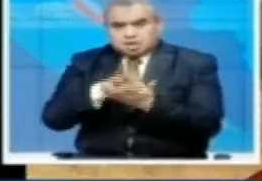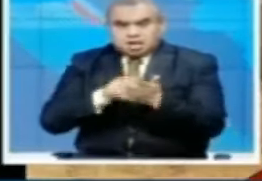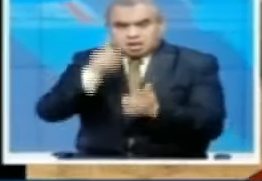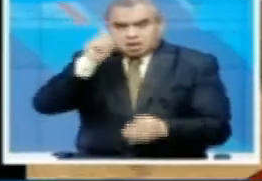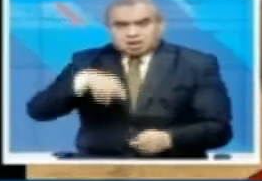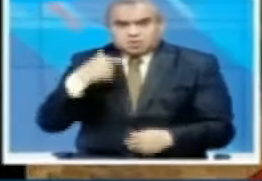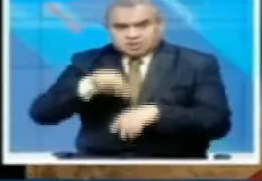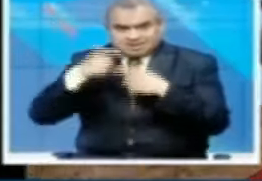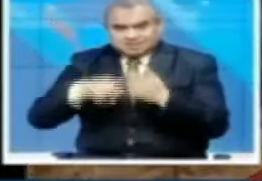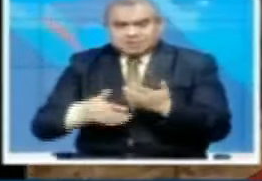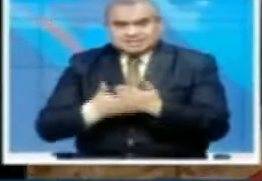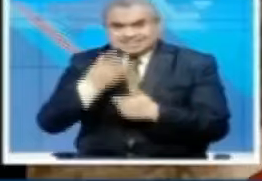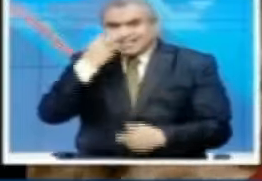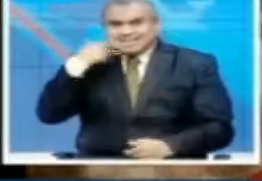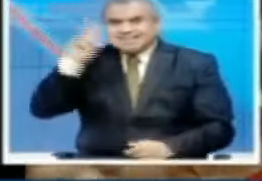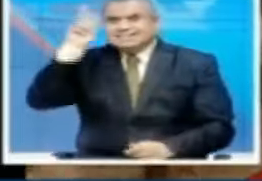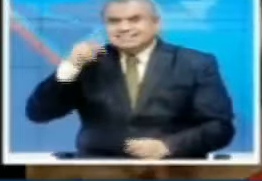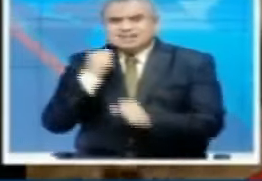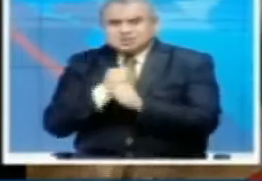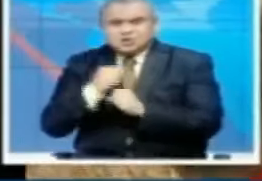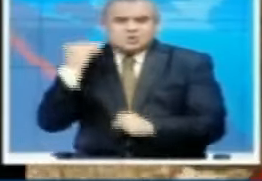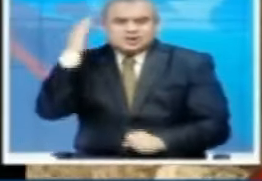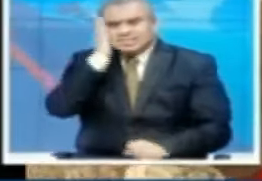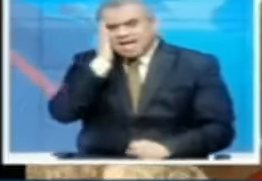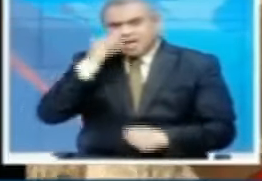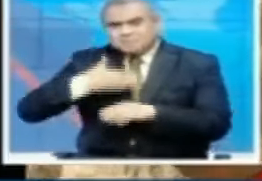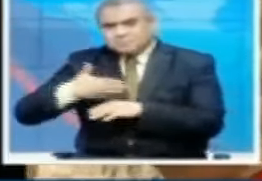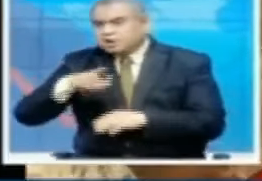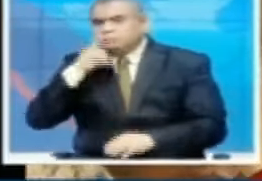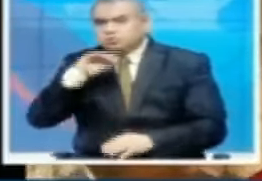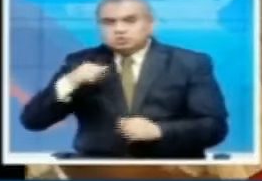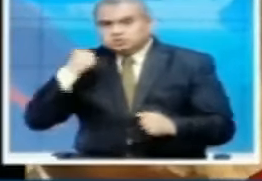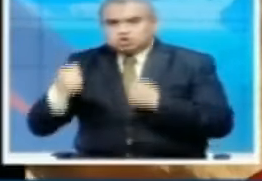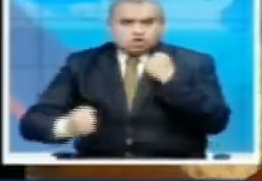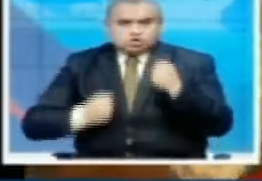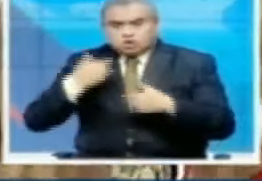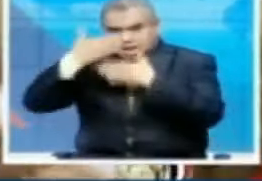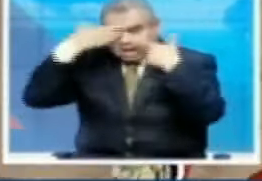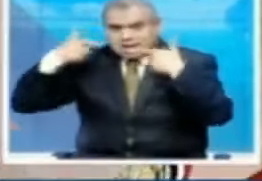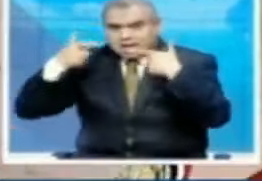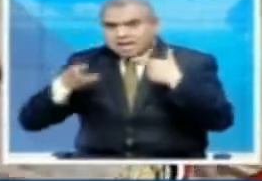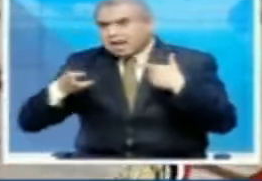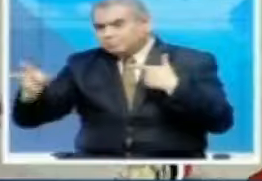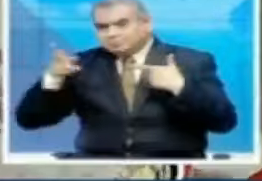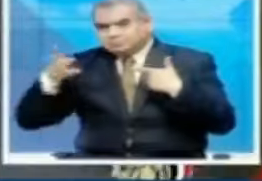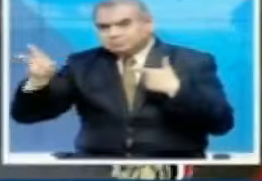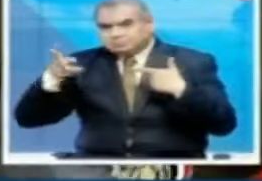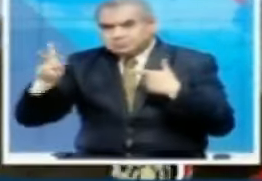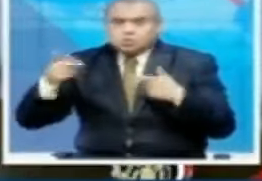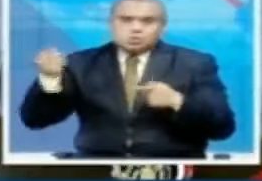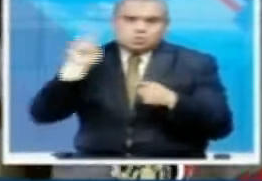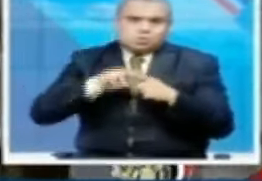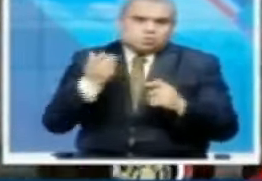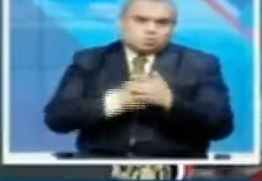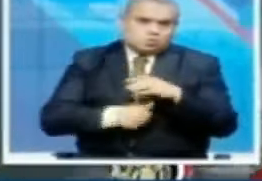عمر سيناء، لكن الرئيس كان عنده قرار ان اللي بيكافح الارهاب وبيفرض